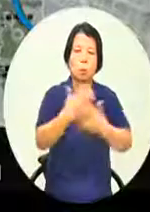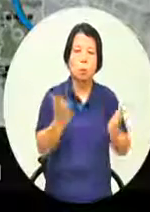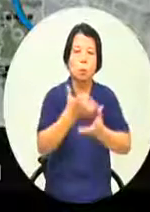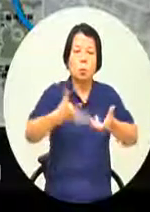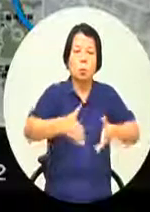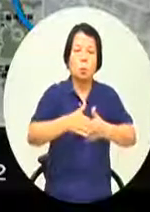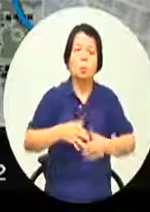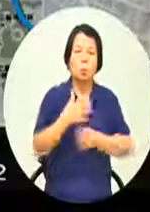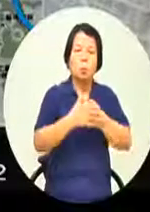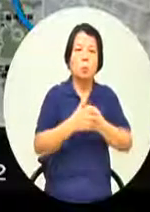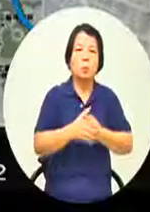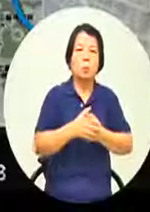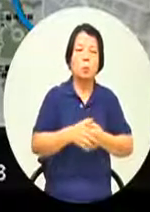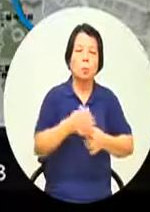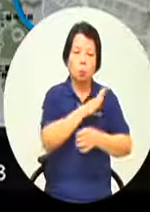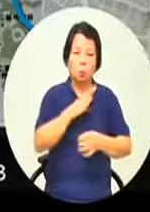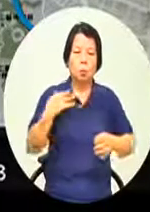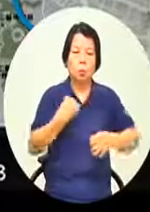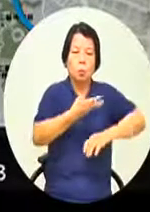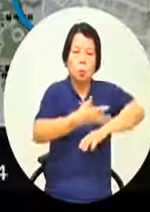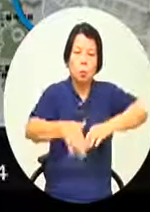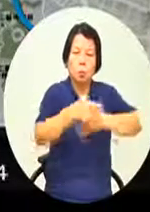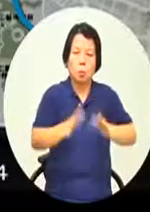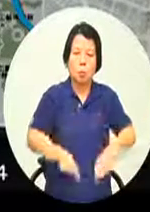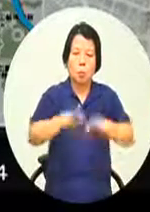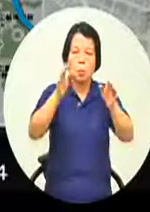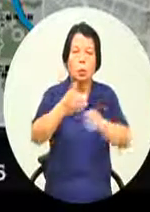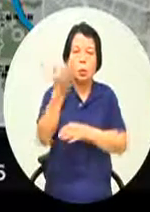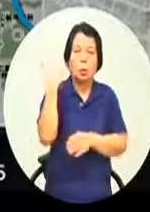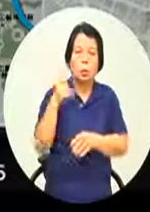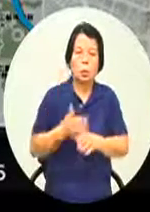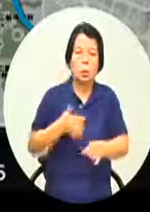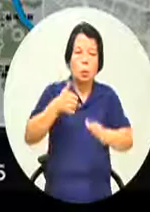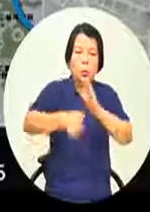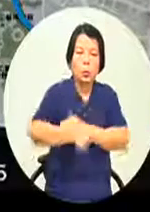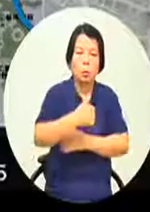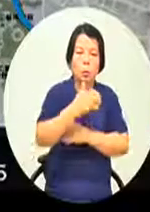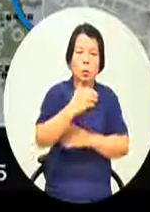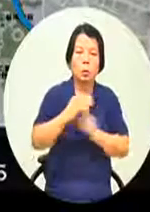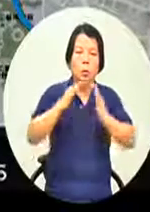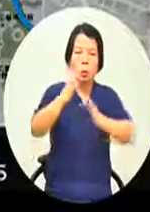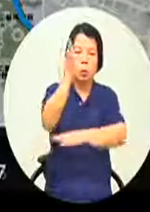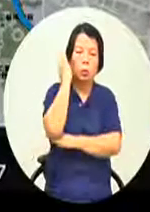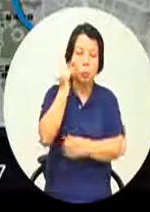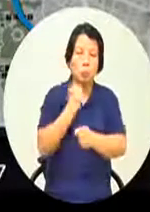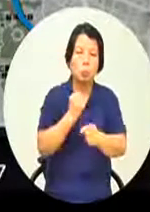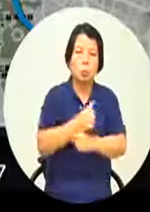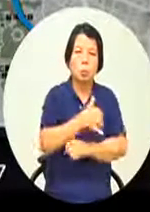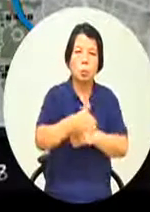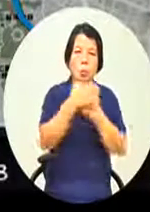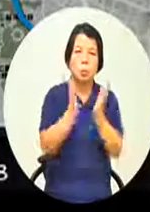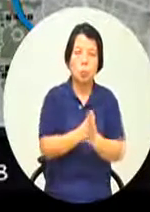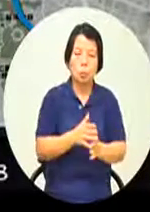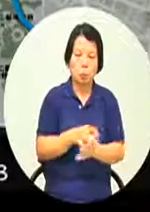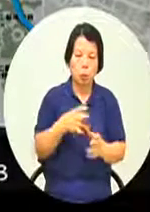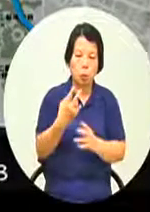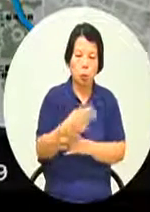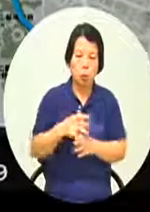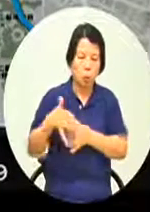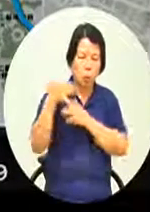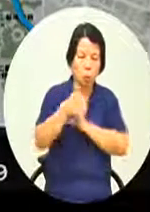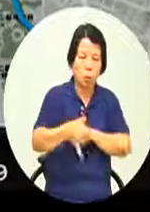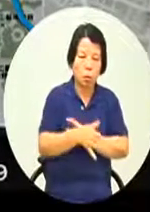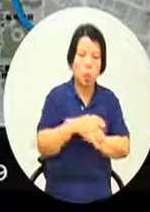沟周边的淹水，这是我过去在市政府服务的时候，每一次台风来必须要先去这两个地方，就是孝顺街